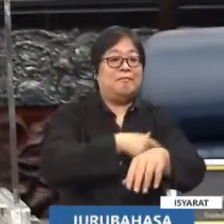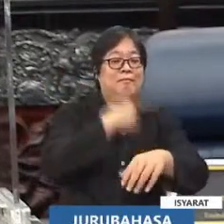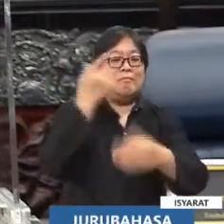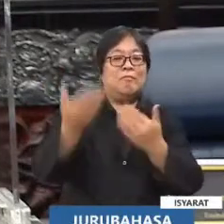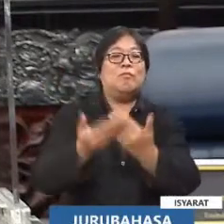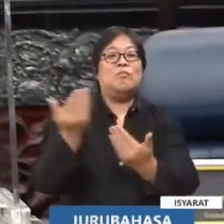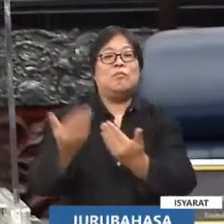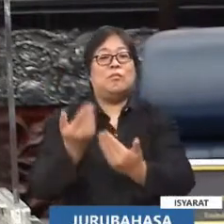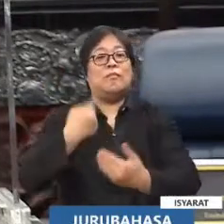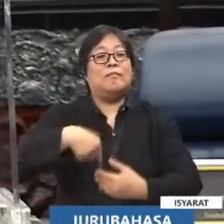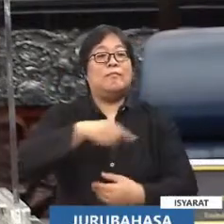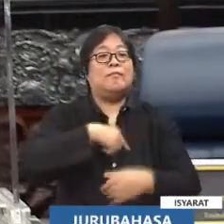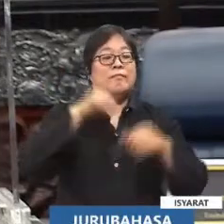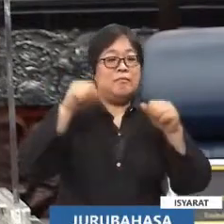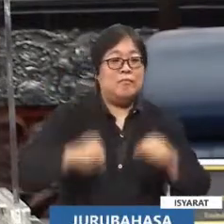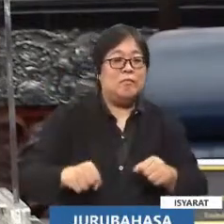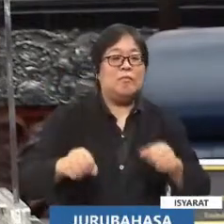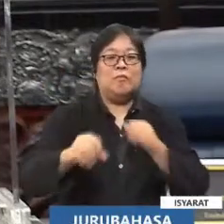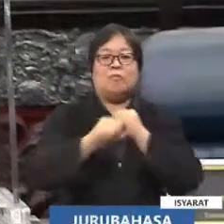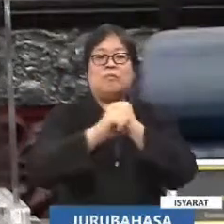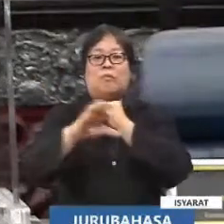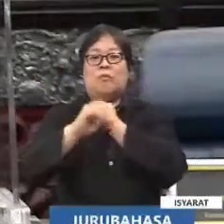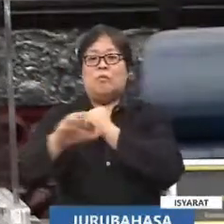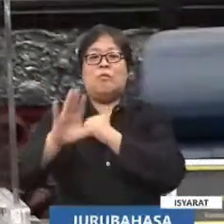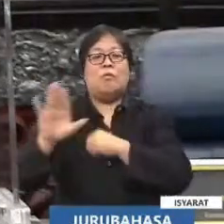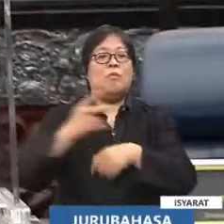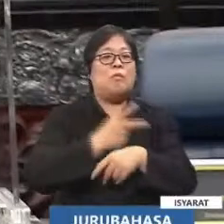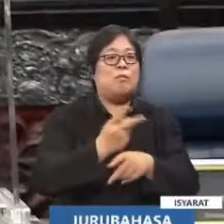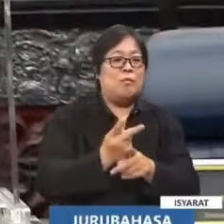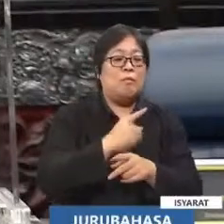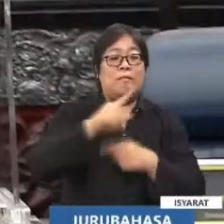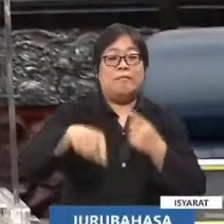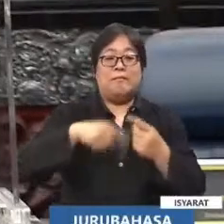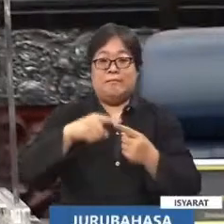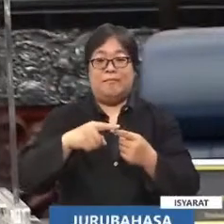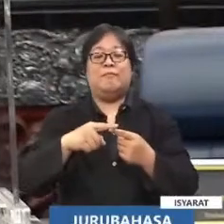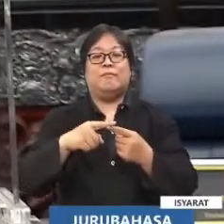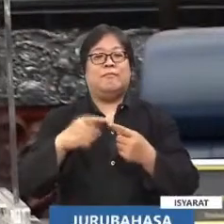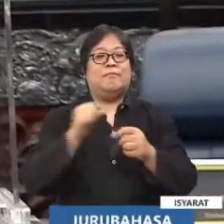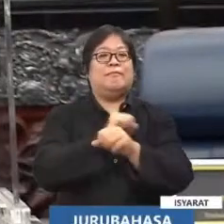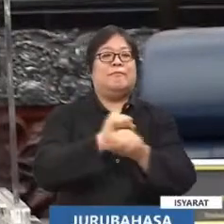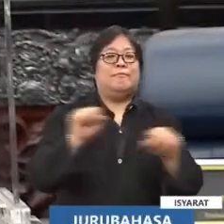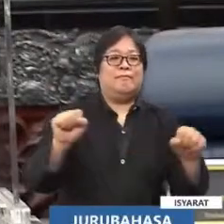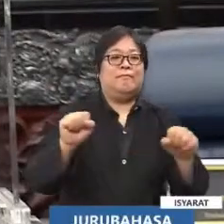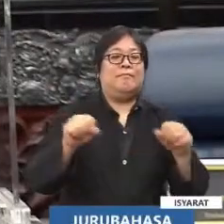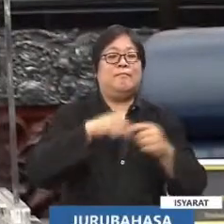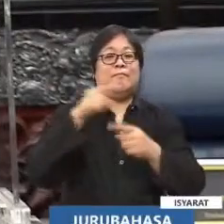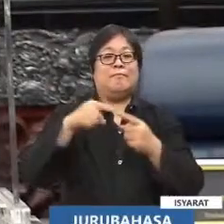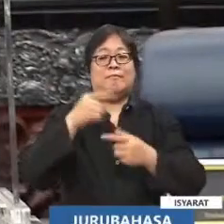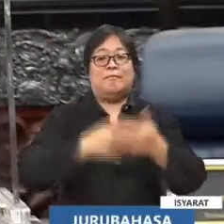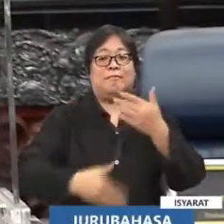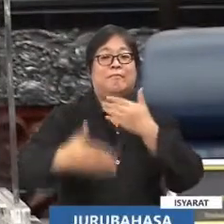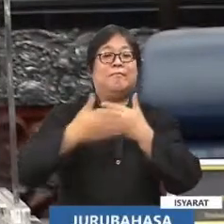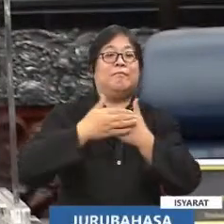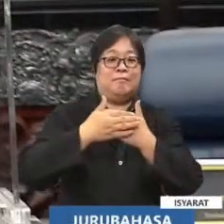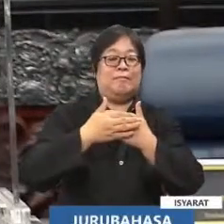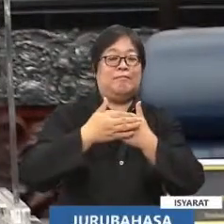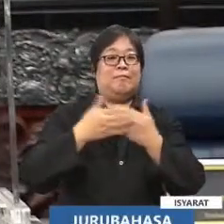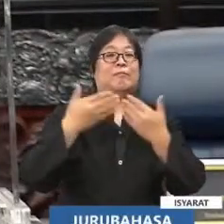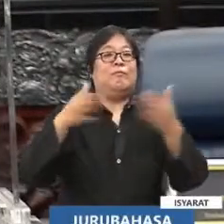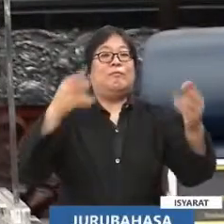mempermudahkan agar kita dapat memasarkan produk-produk mereka apabila mereka telah pun bersedia apabila keberadaan produk-produk